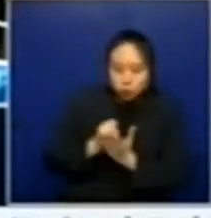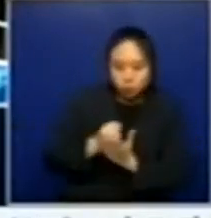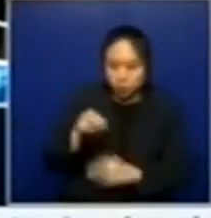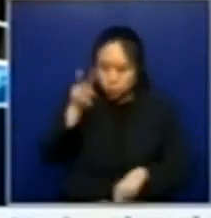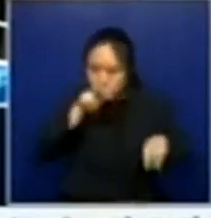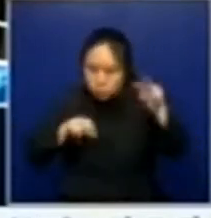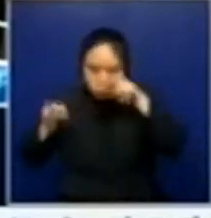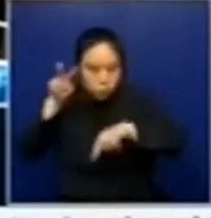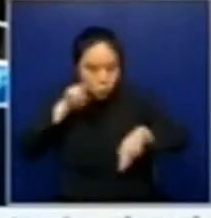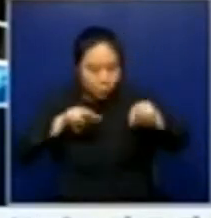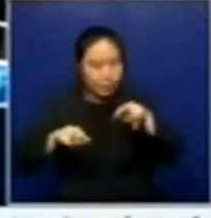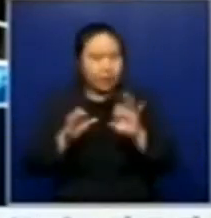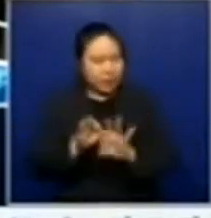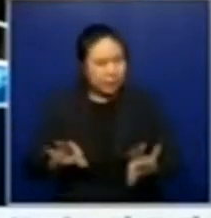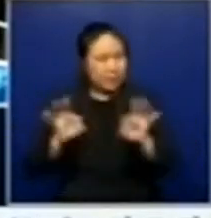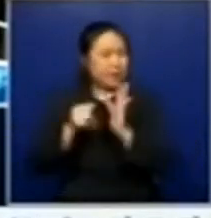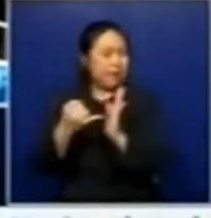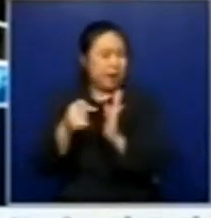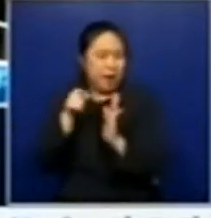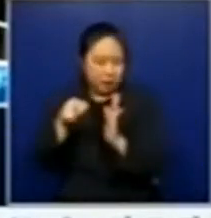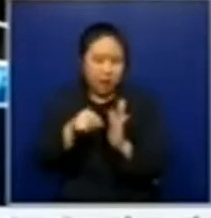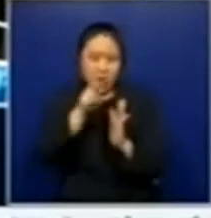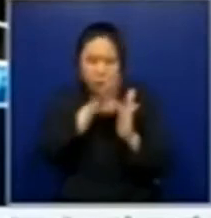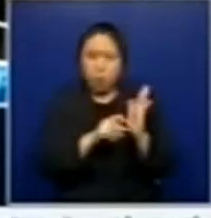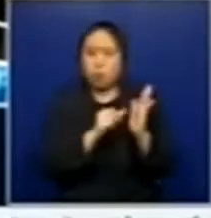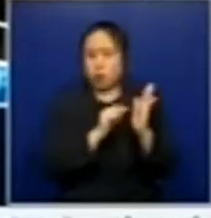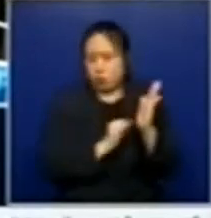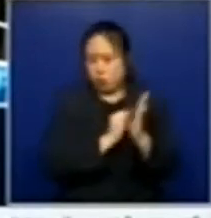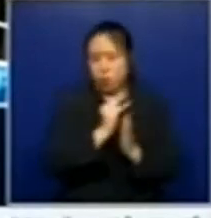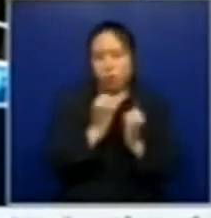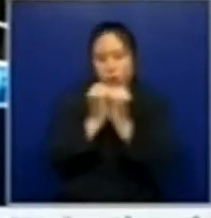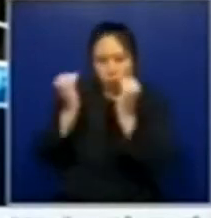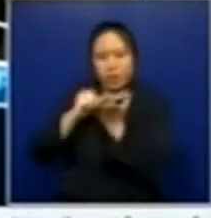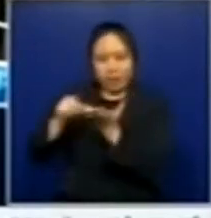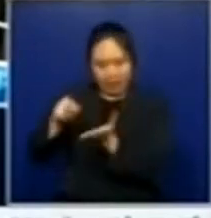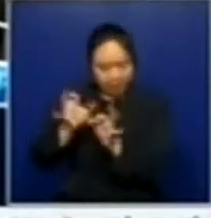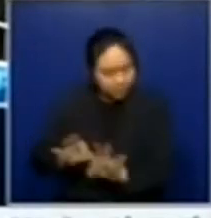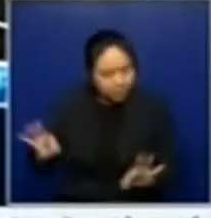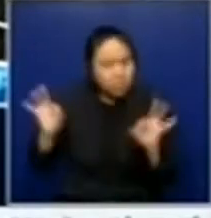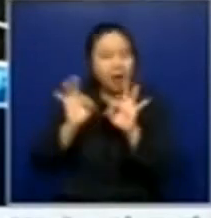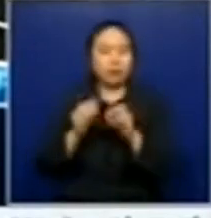การง่ายๆทำระบบให้ถูกต้องครับแก้รัฐธรรมนูญคือสิ่งที่สำคัญที่สุดในวันนี้ครับขอบคุณครับท่านประธาน ต่อไป